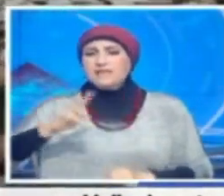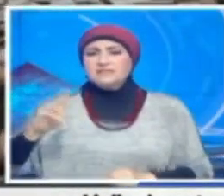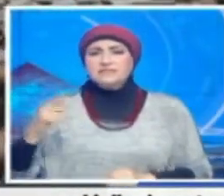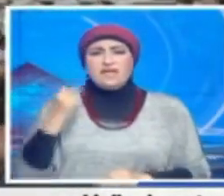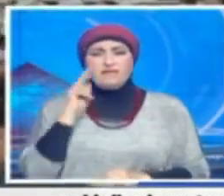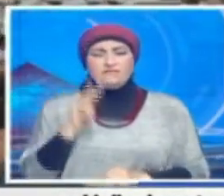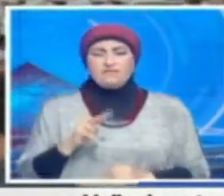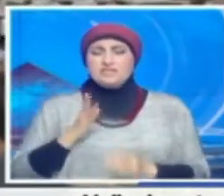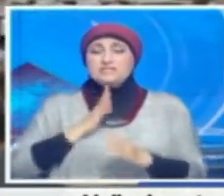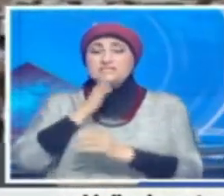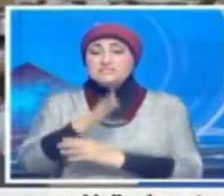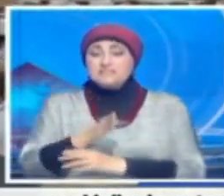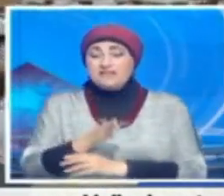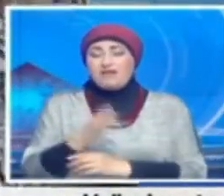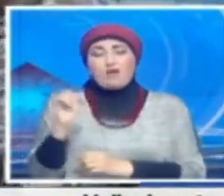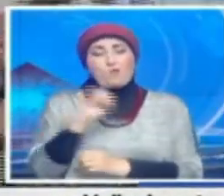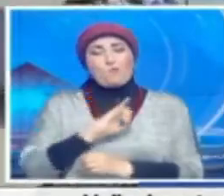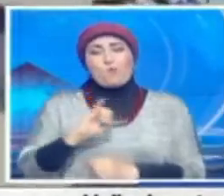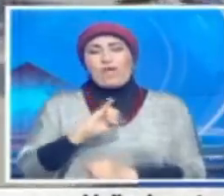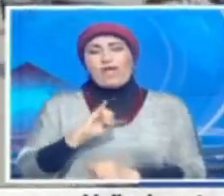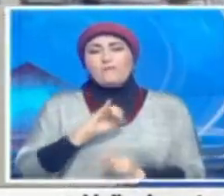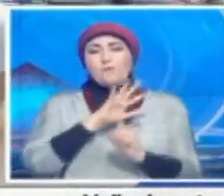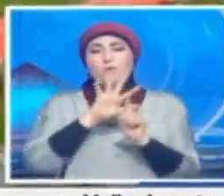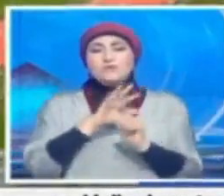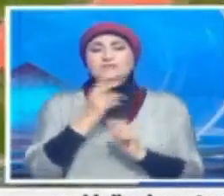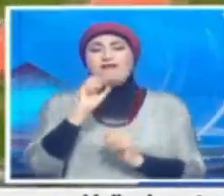أكتر الزيارات اللي كانت مؤثرة في الشباب.